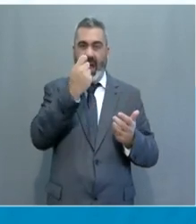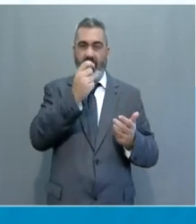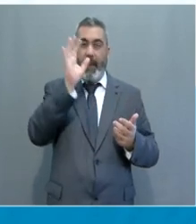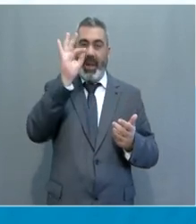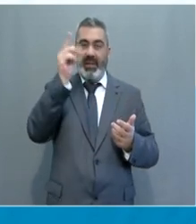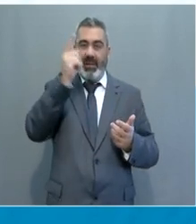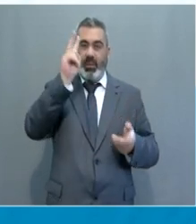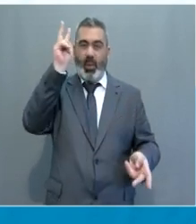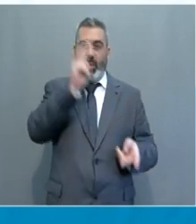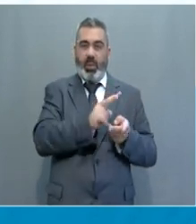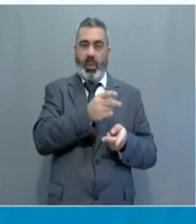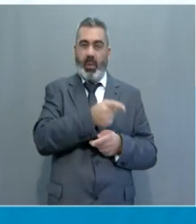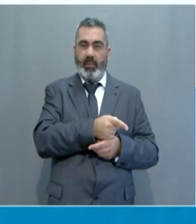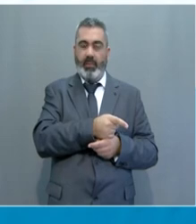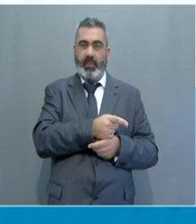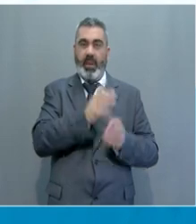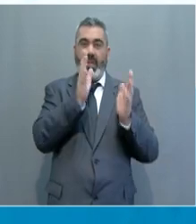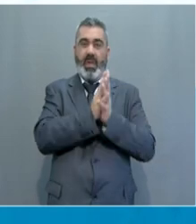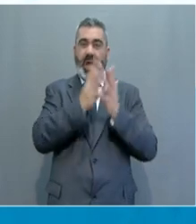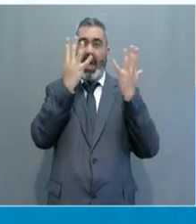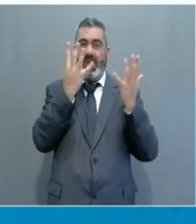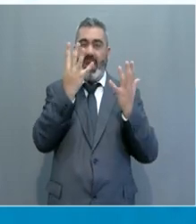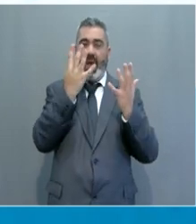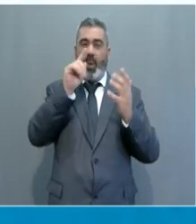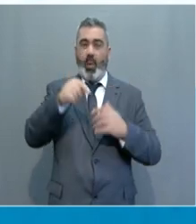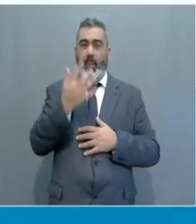κατά 50% από 19,5